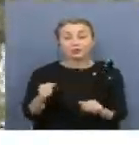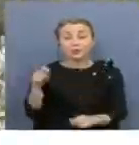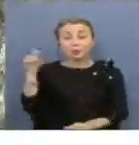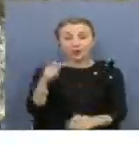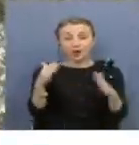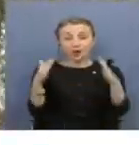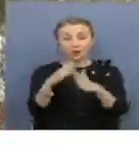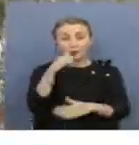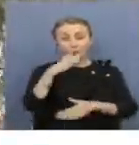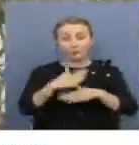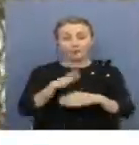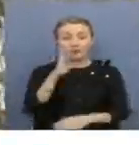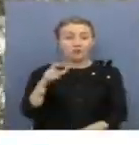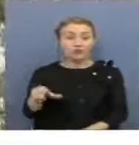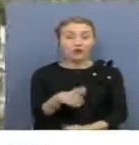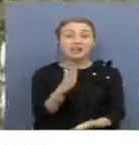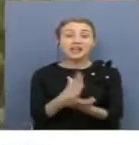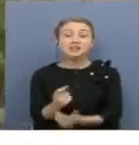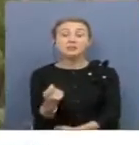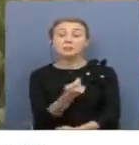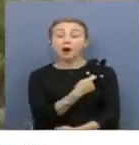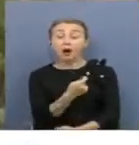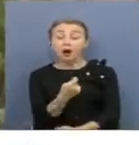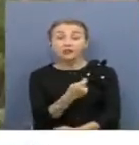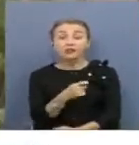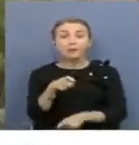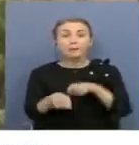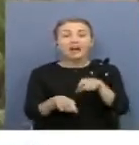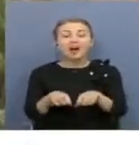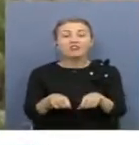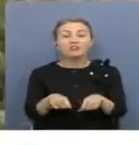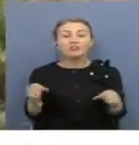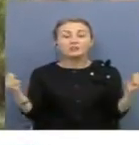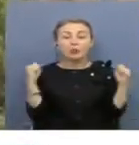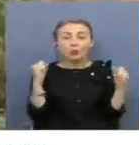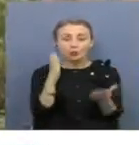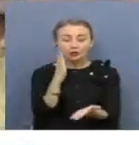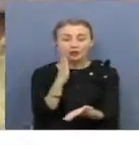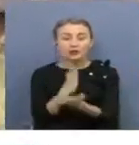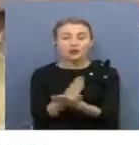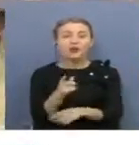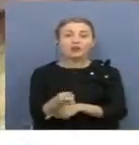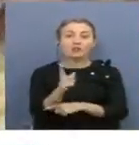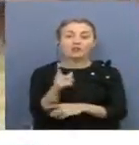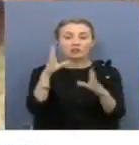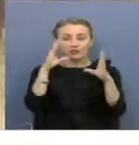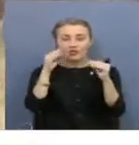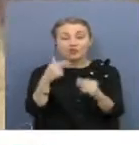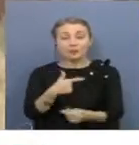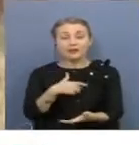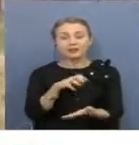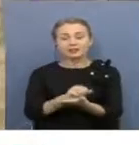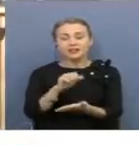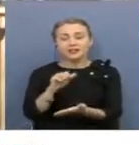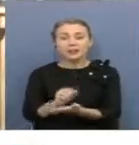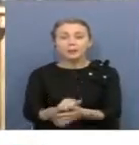достарыммен жыл сайын кеп демаламыз осы жерде. Қорғалжын өңірінің туристік әлеуетіне аз да болса үлесін қосып жатқан кәсіпкерге жерлестері дән